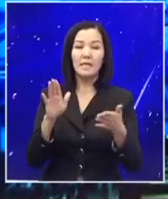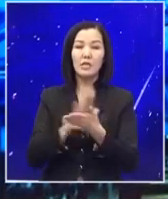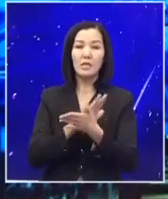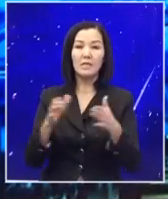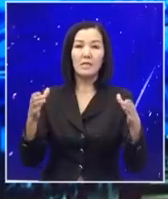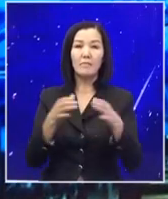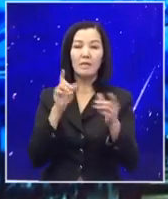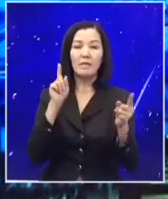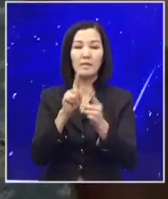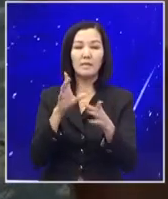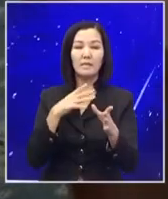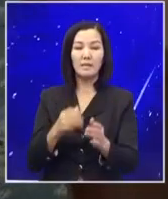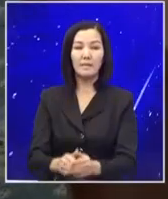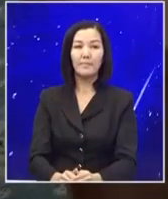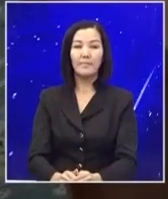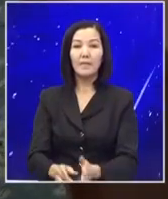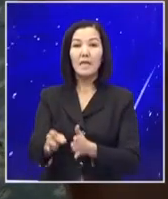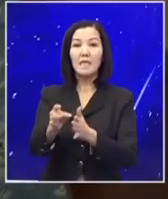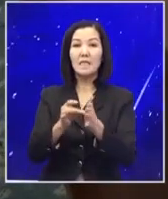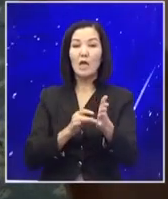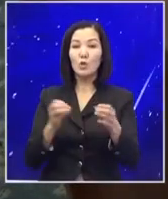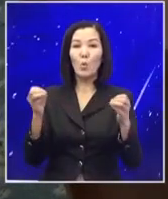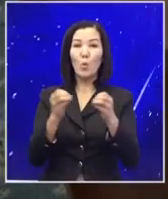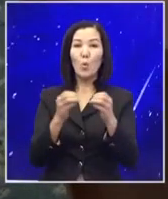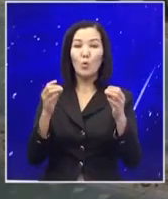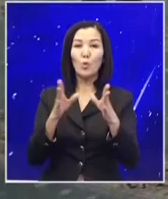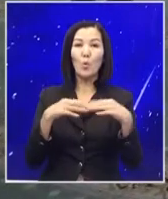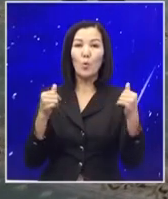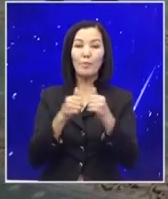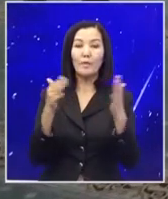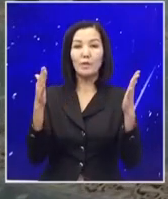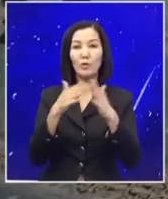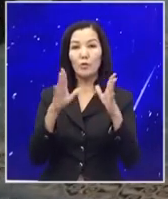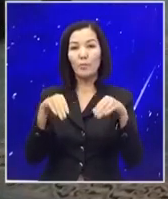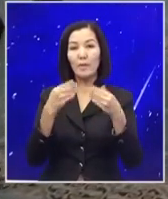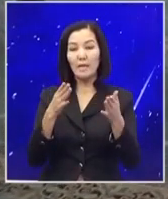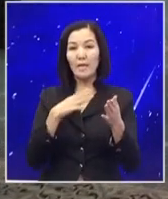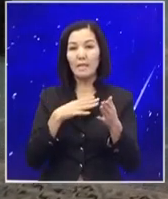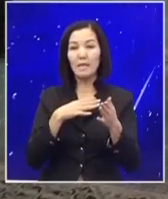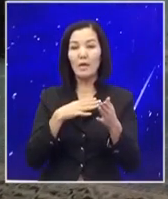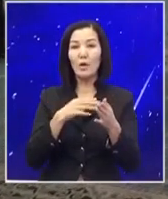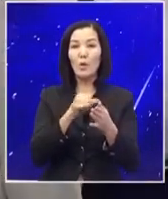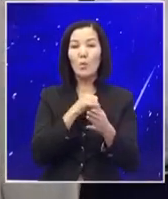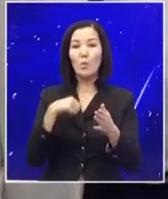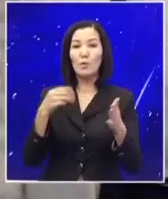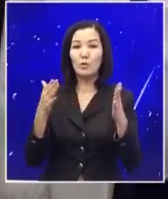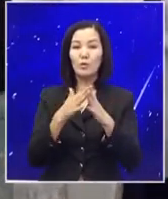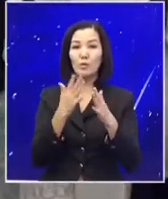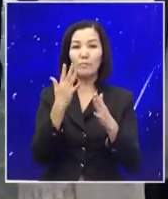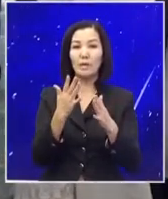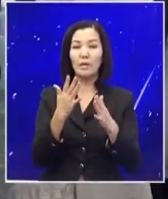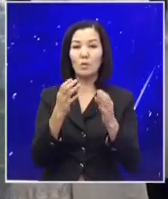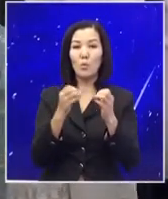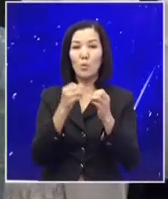кездесті. Бірден 10 отбасының қуанышы барлығы үйге нақ мұқтаждар. Алды өз үйі өлең төсегін 5-10